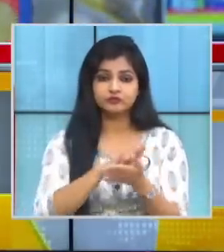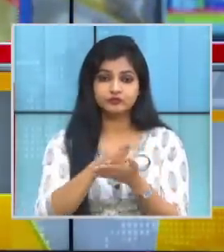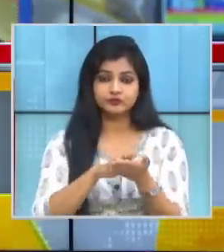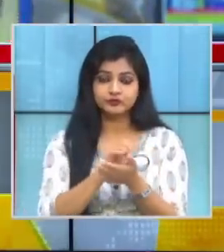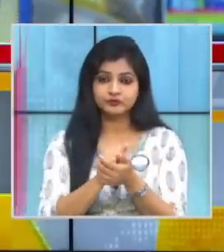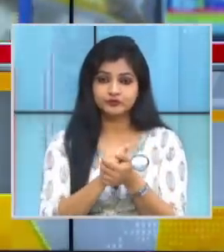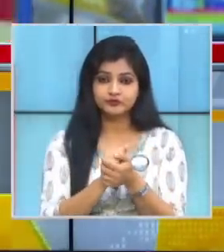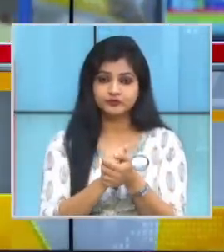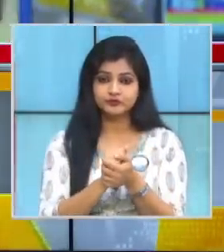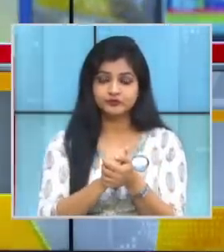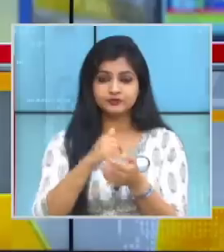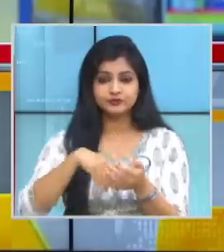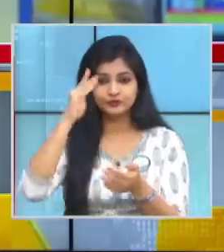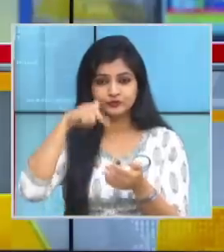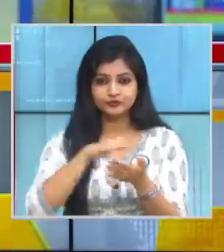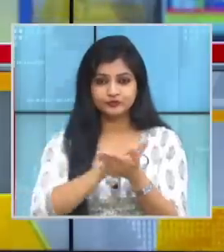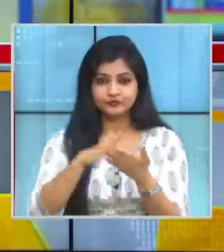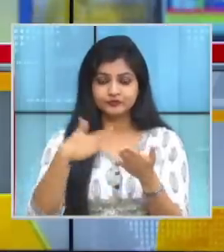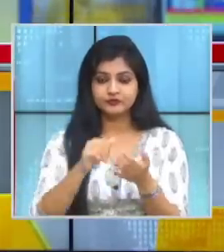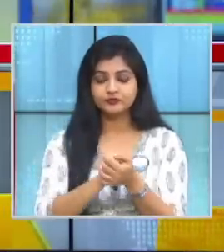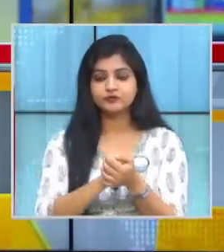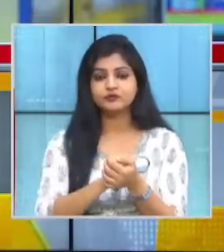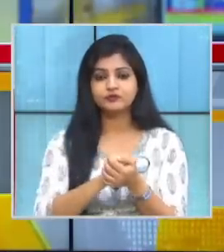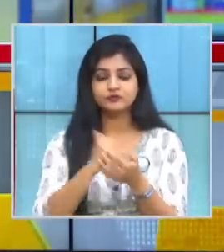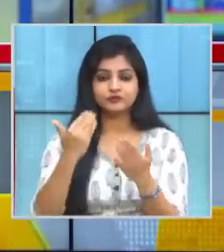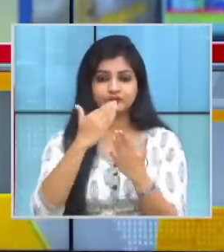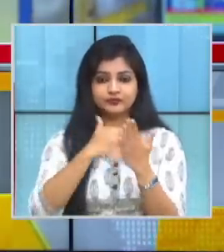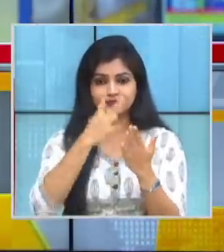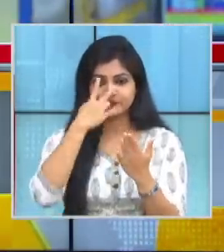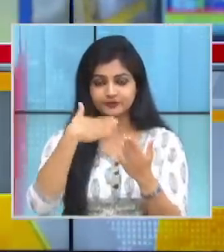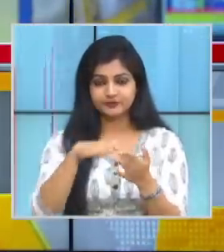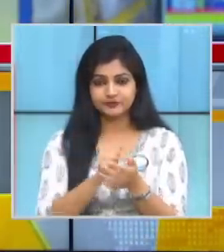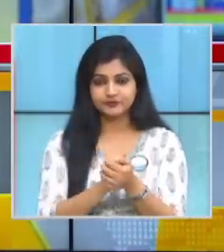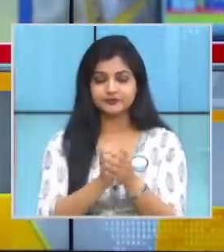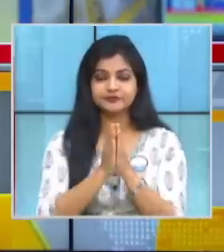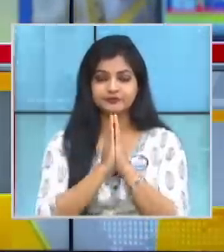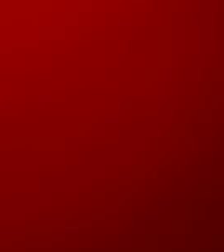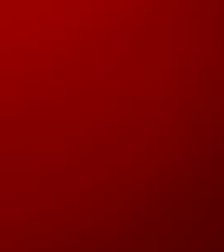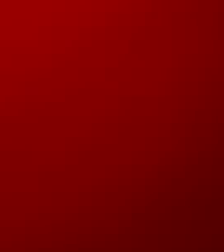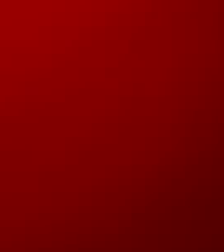ഈ വാർത്താ ബുള്ളറ്റിൻ പൂർത്തിയാവുകയാണ്. ഇനി സ്പോൺസേർഡ് പരിപാടി നാം മുന്നോട്ട് കാണാം. നമസ്കാരം.